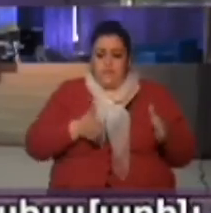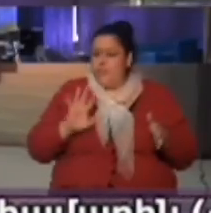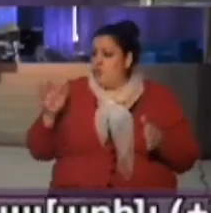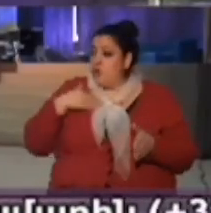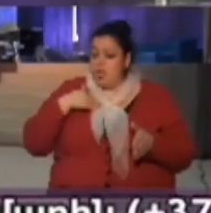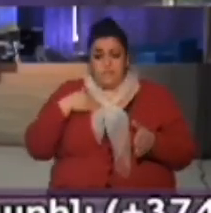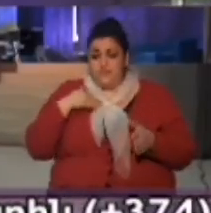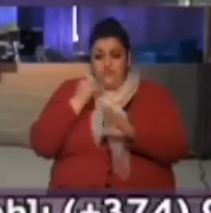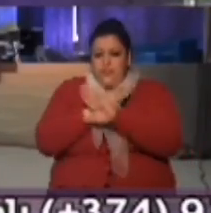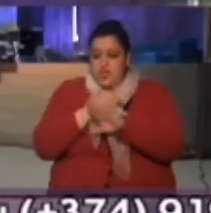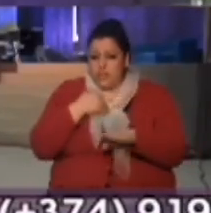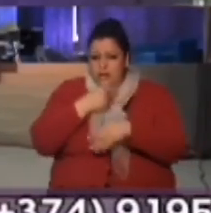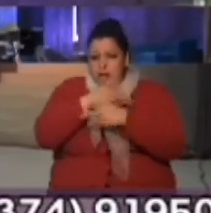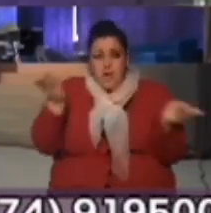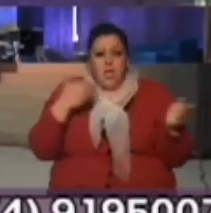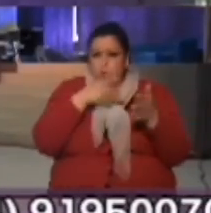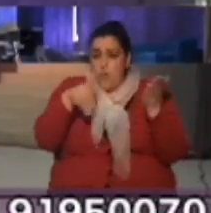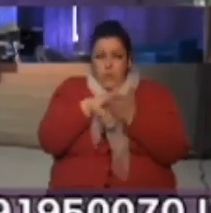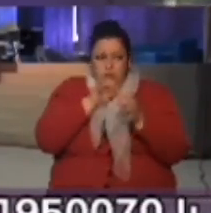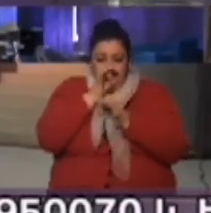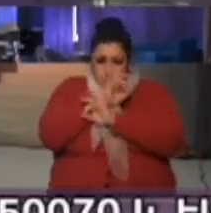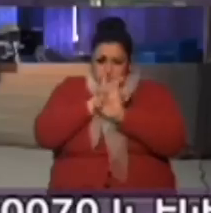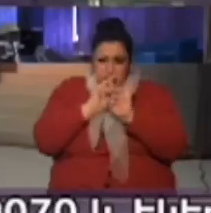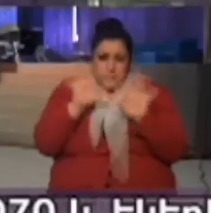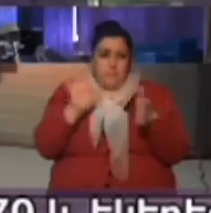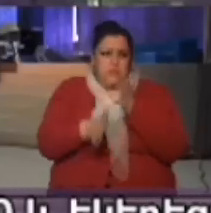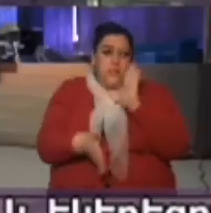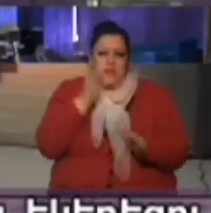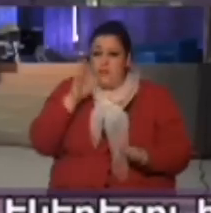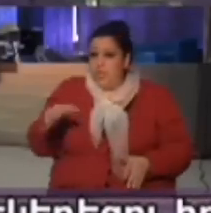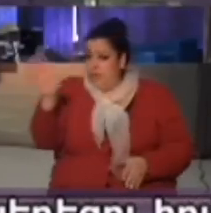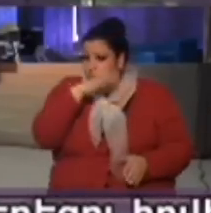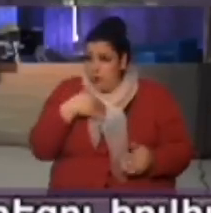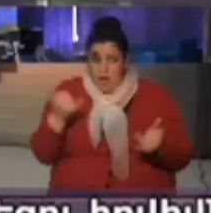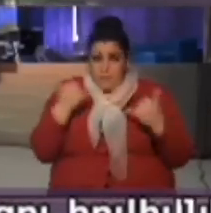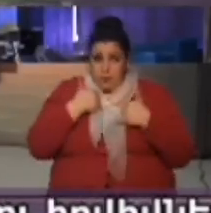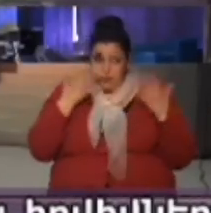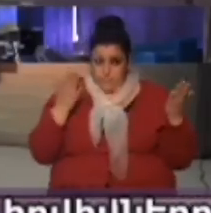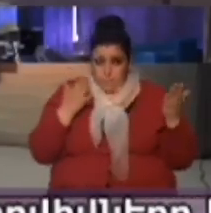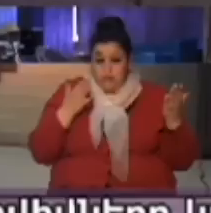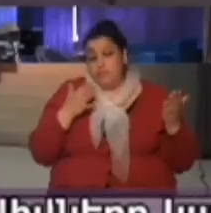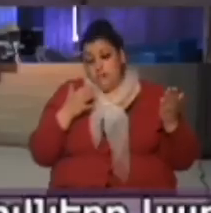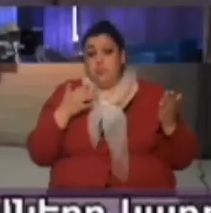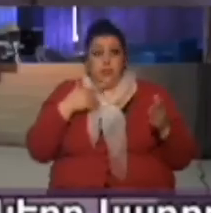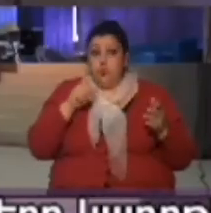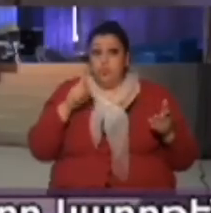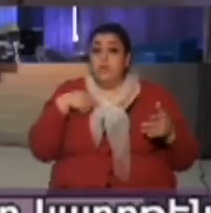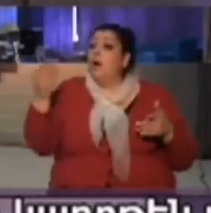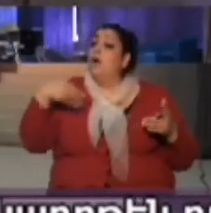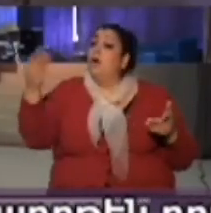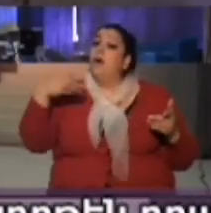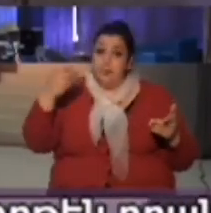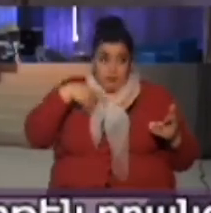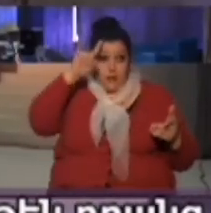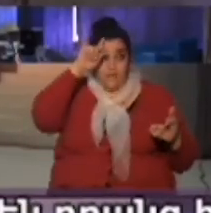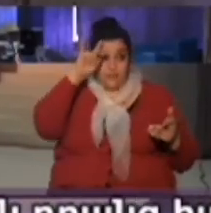չեմ անելու, որովհետև ինձ չհասկացան։ Ա, դու անում էր, որ քեզ հասկանային, հա պաստորեն, ես իմացա